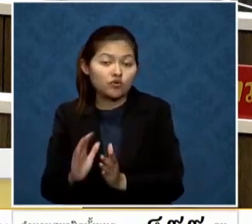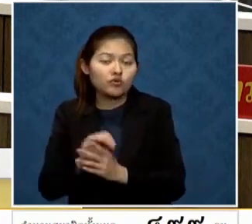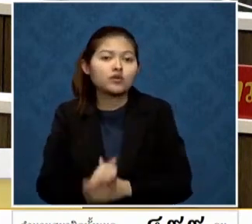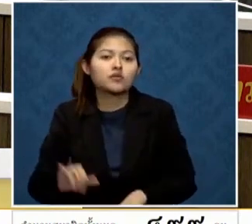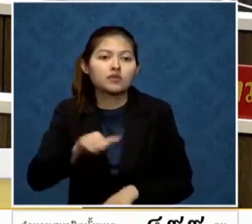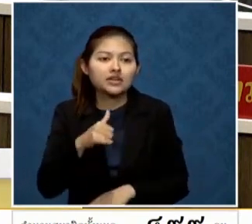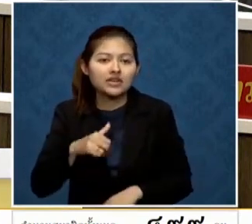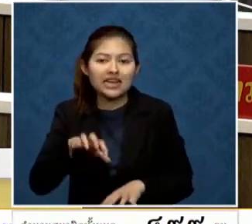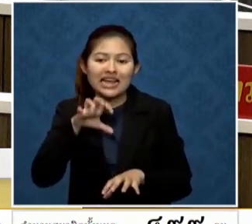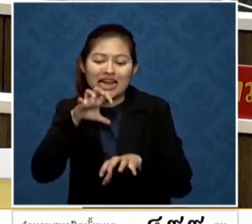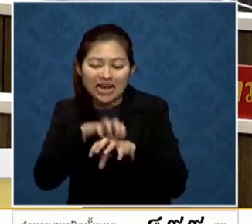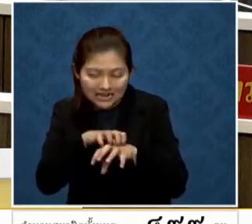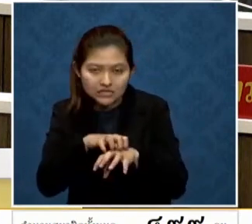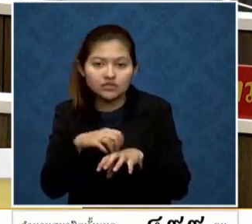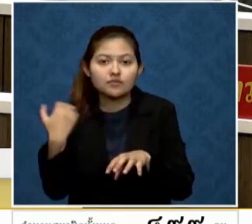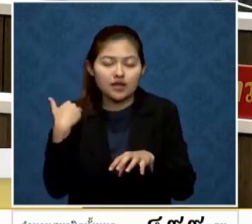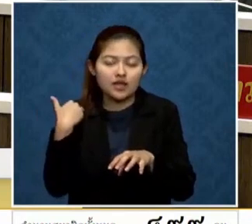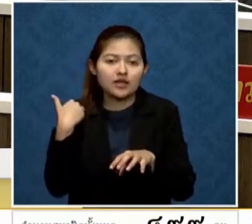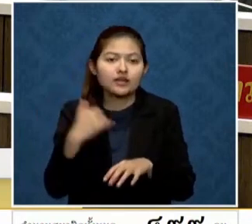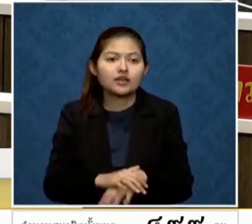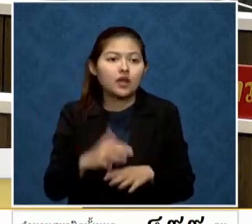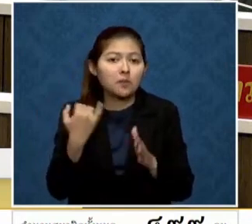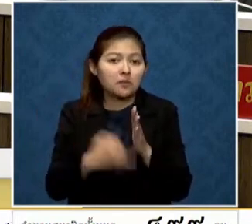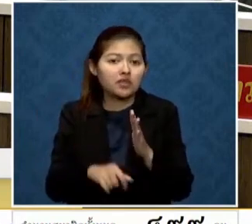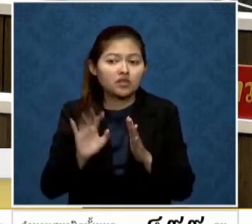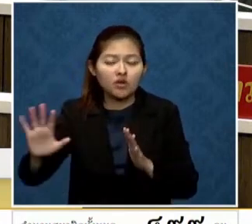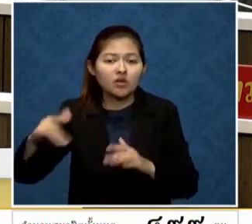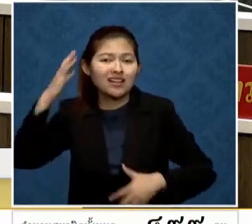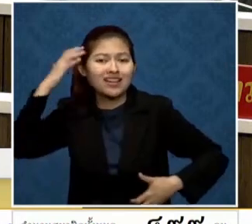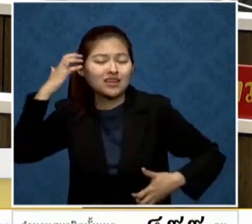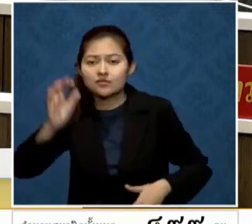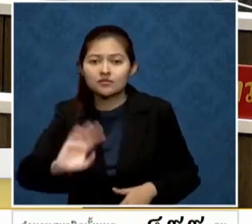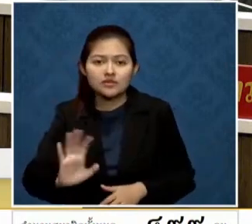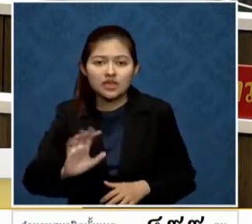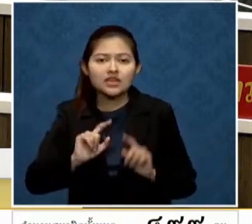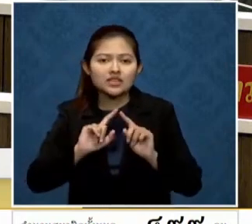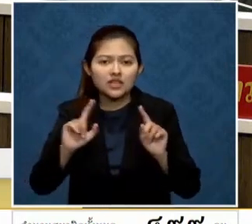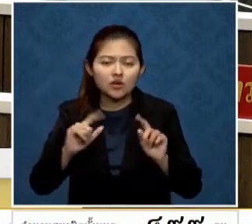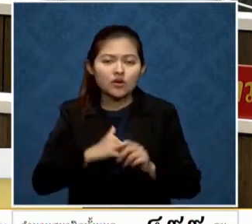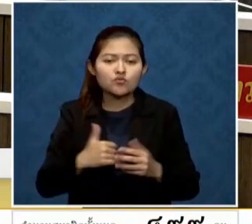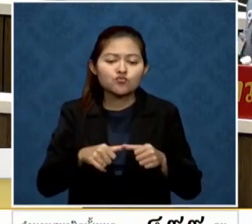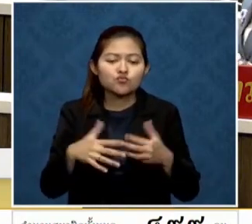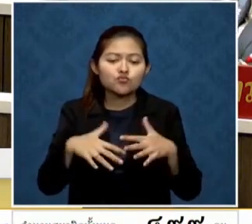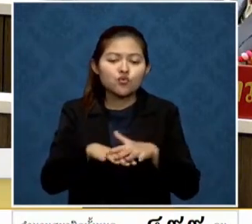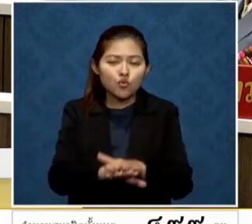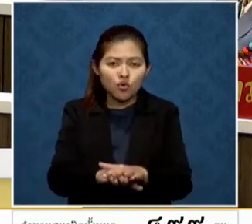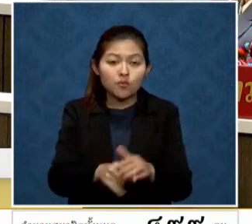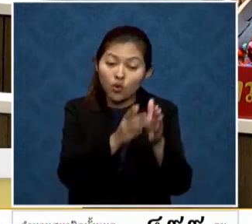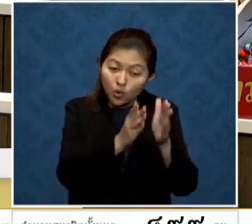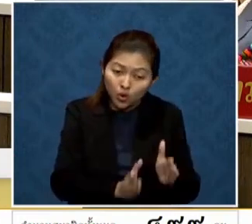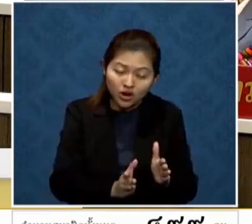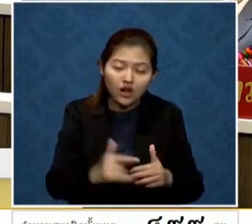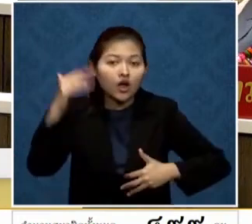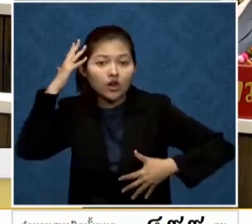ครั้งก็กัดคนด้วยนะครับอันนี้คือไม่ใช่ความผิดของลิงนะครับแต่เป็นเรื่องของการอยู่ร่วมกันของคนกับ